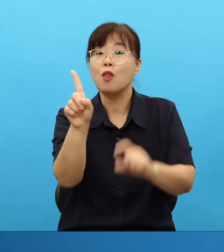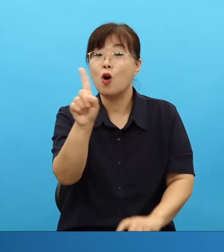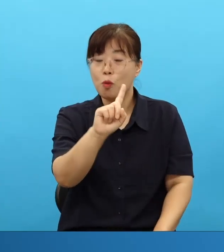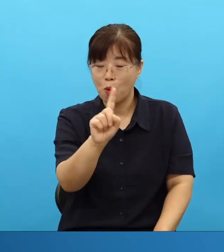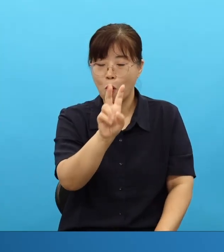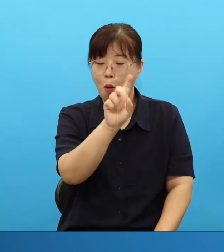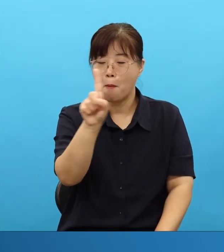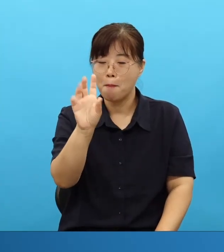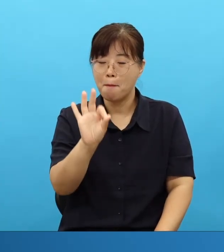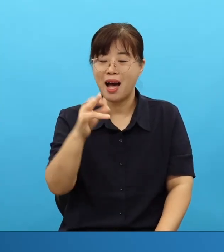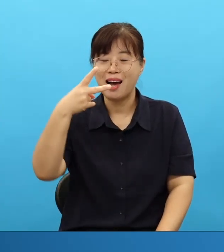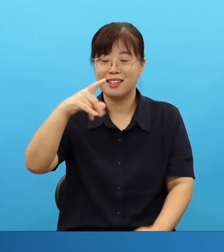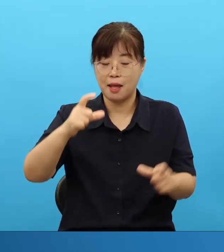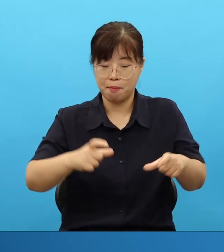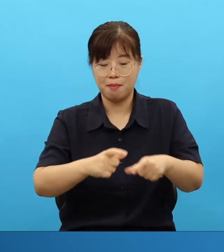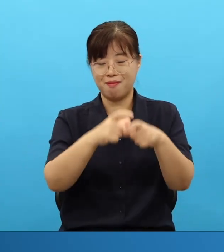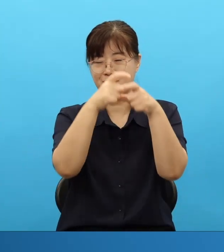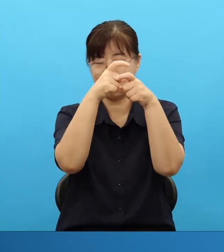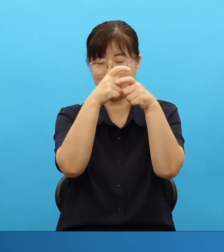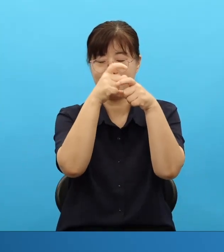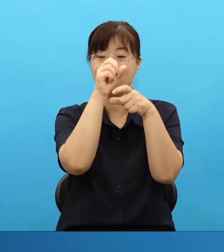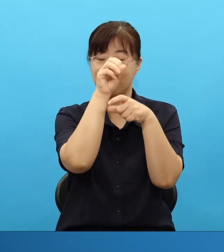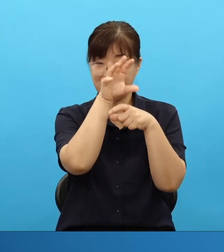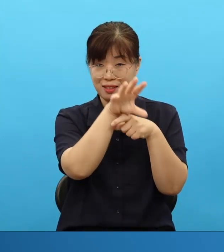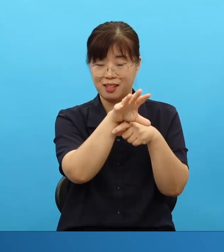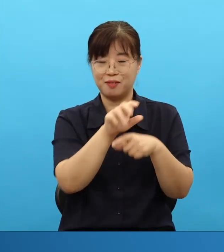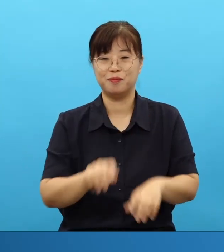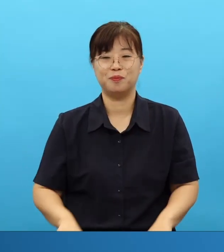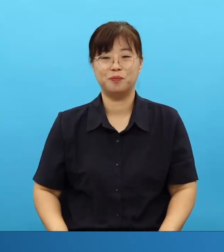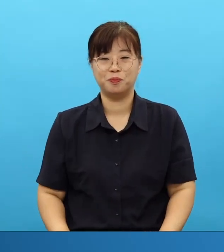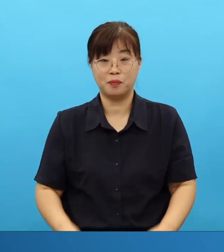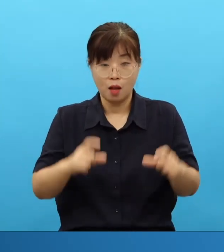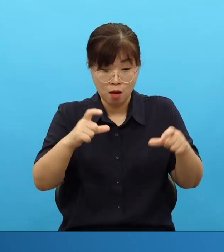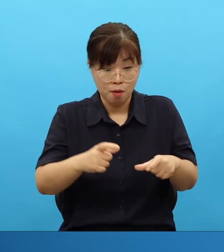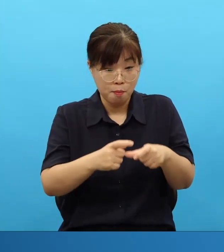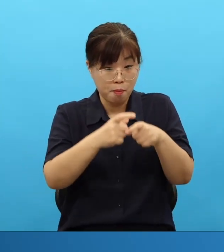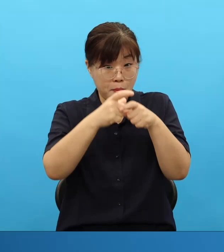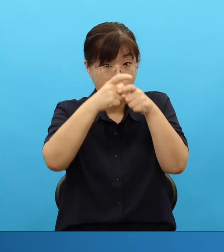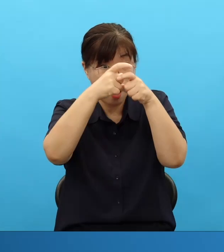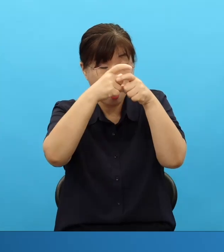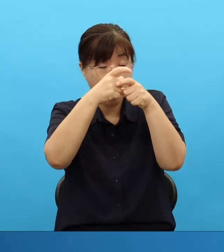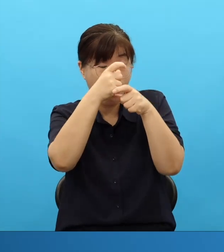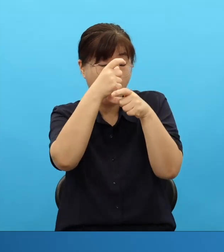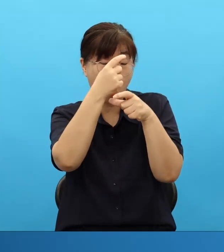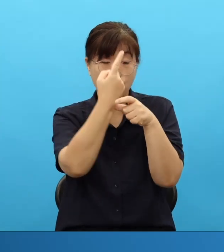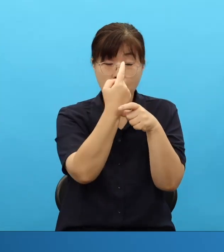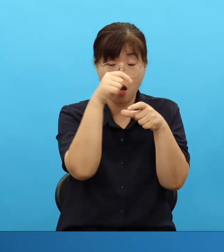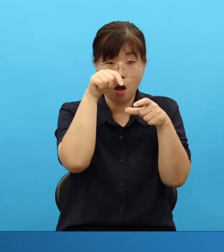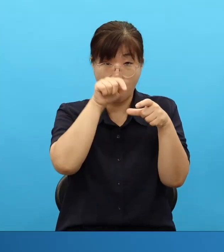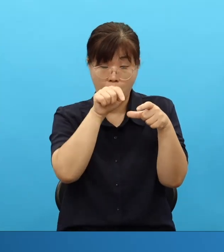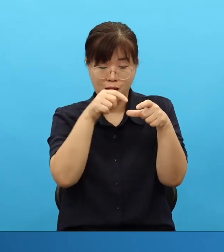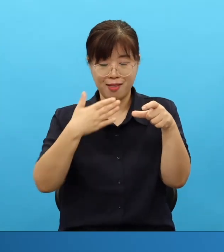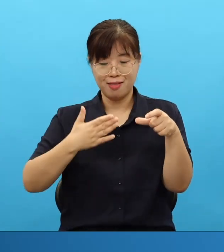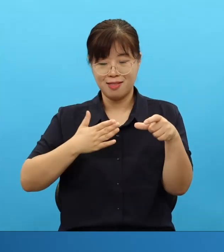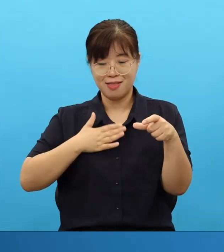그렇죠이 망대가 나의 플랫폼이 되면 역사는 일어날 수밖에